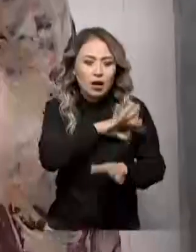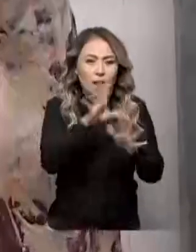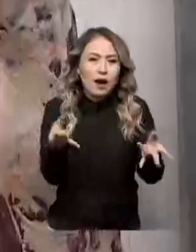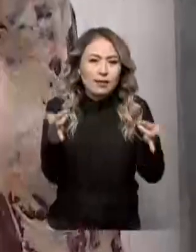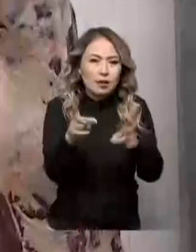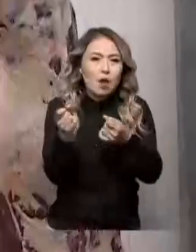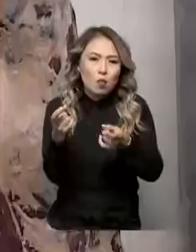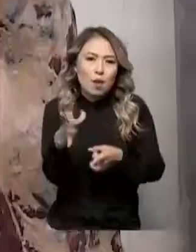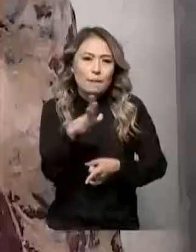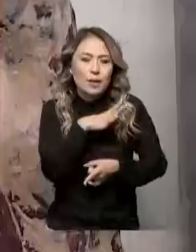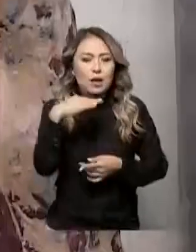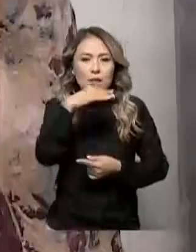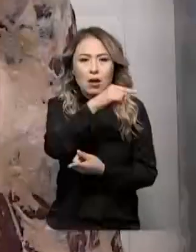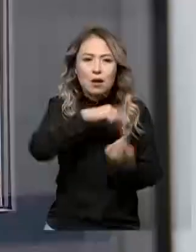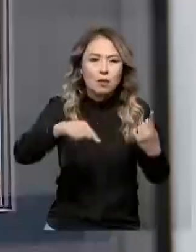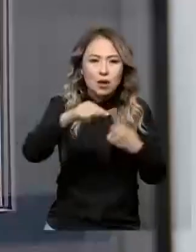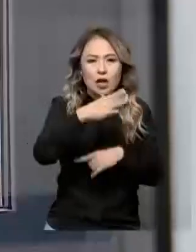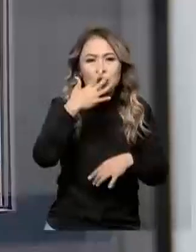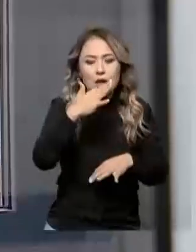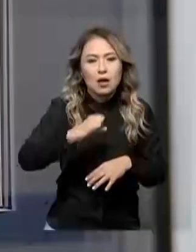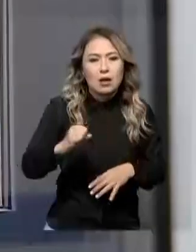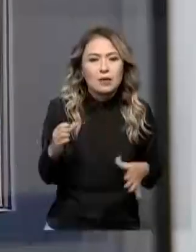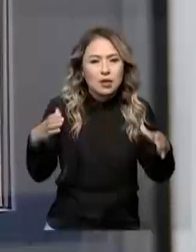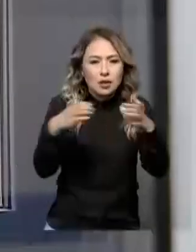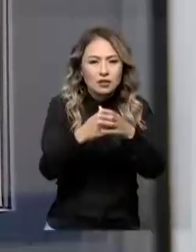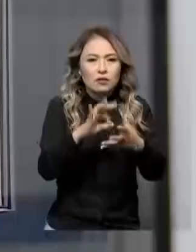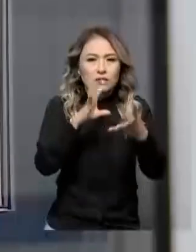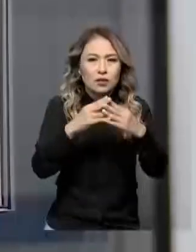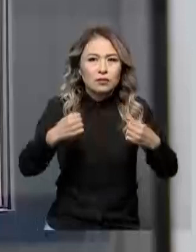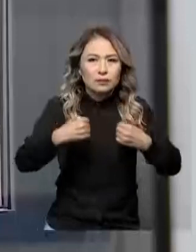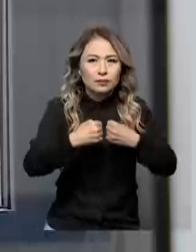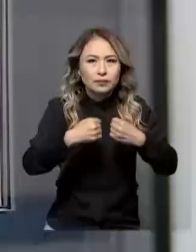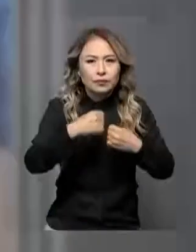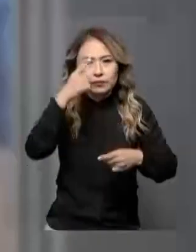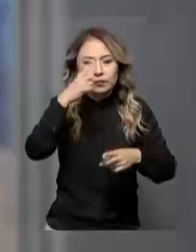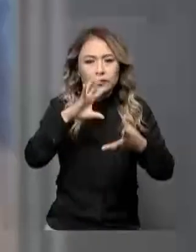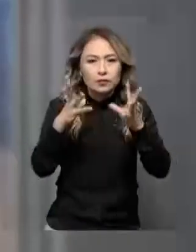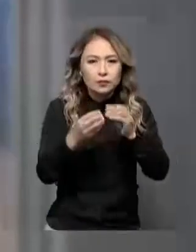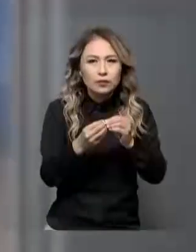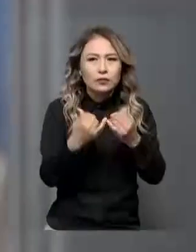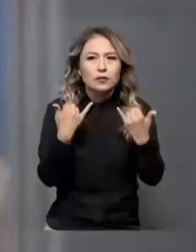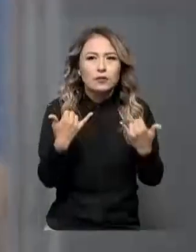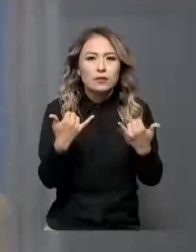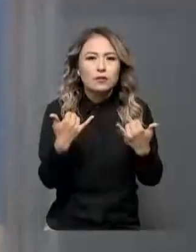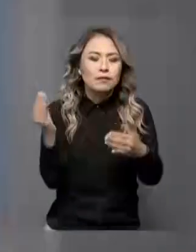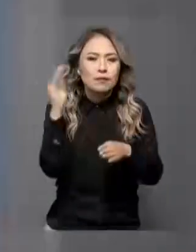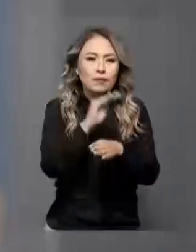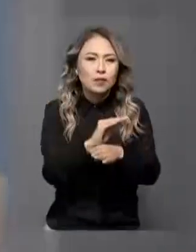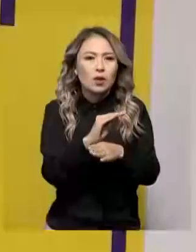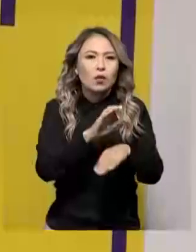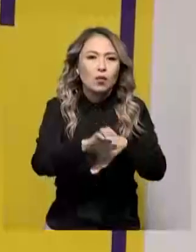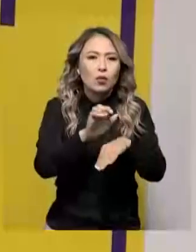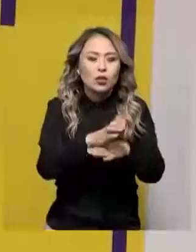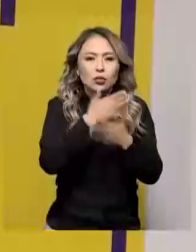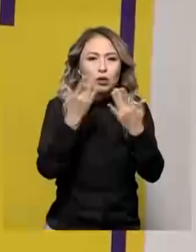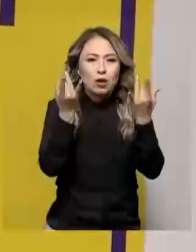тасталды. Ет өнімдерін қайта өңдеушілер шетелдік әріптестерінің алдында бәсекеге қабілетсіз. Жабдықтар ескі, жоғары технологиялық өндіріс жоқ.